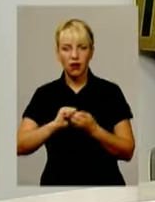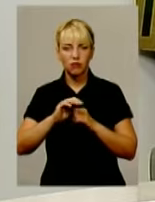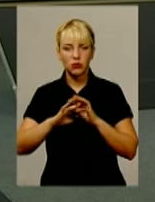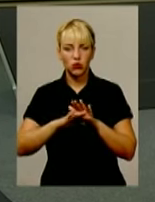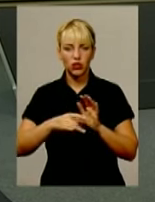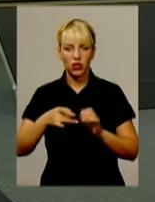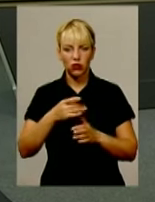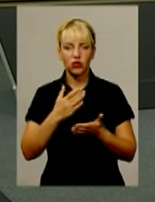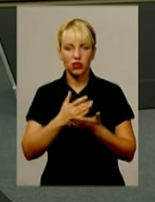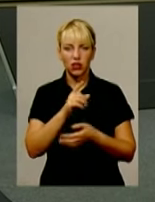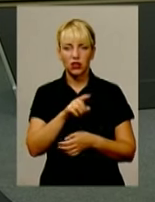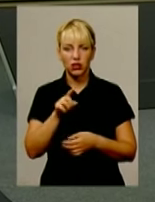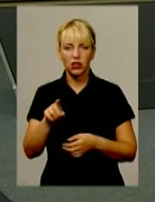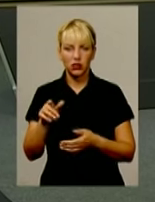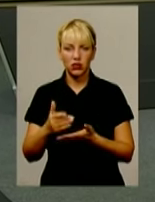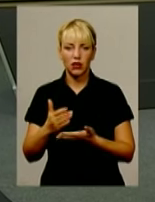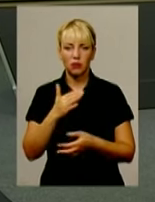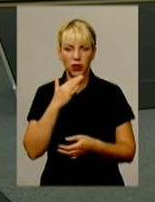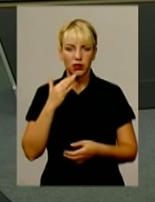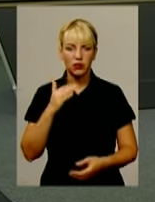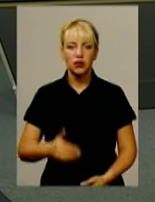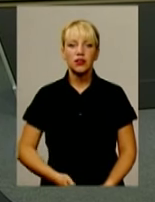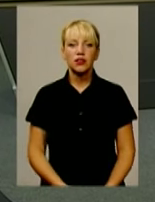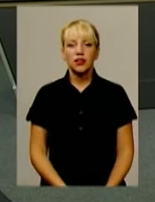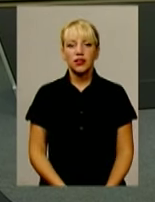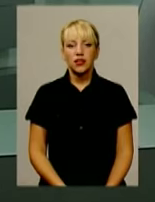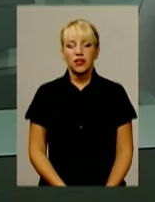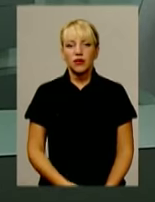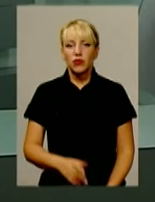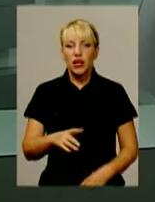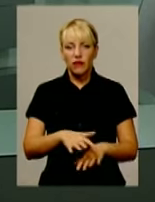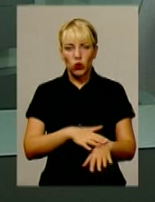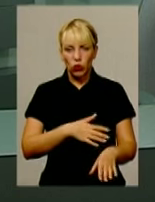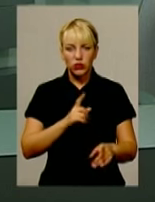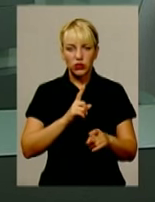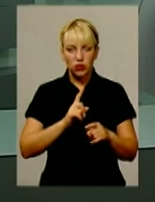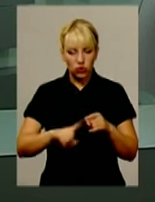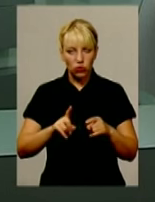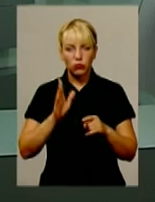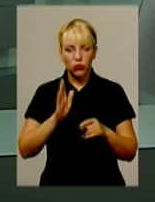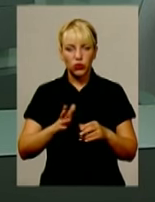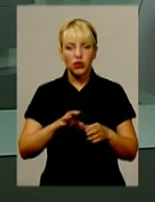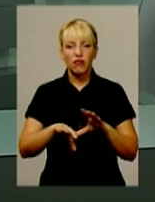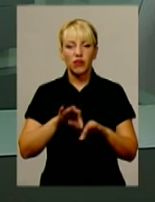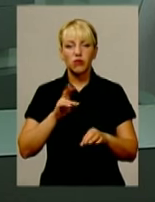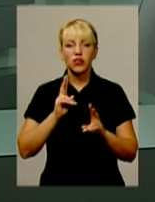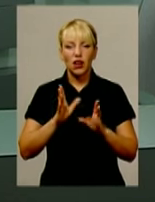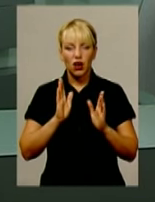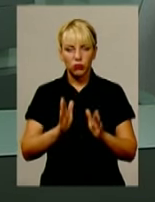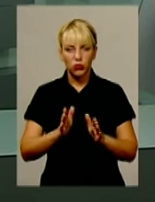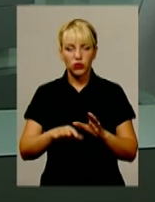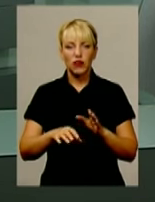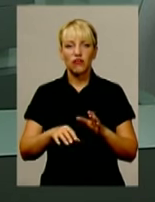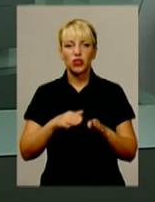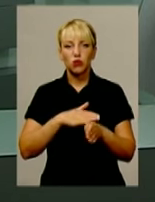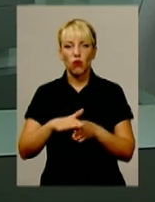громади, їх ще чимало. Скажіть, будь ласка, невдовзі вже будуть вибори. Як відбуватимуться вибори там, де